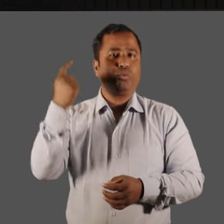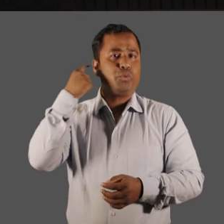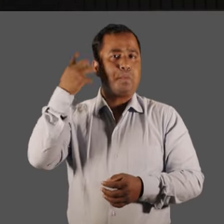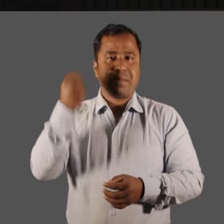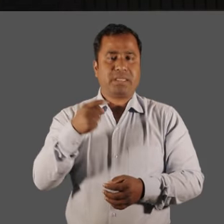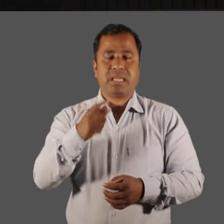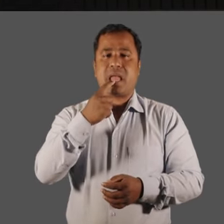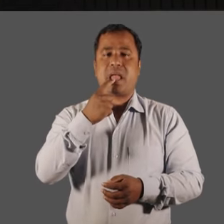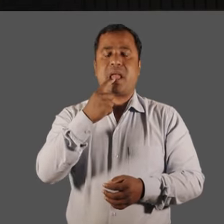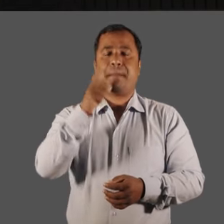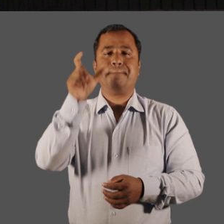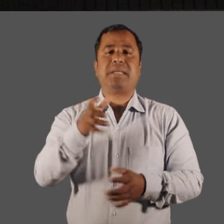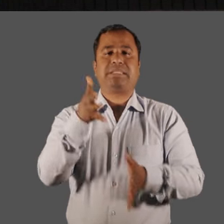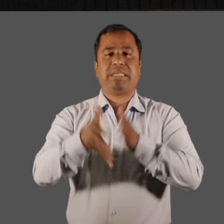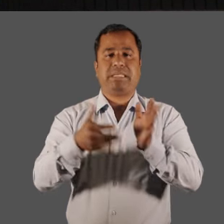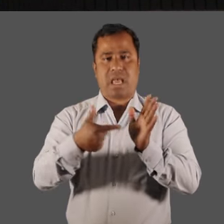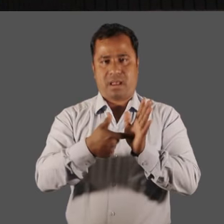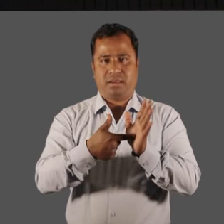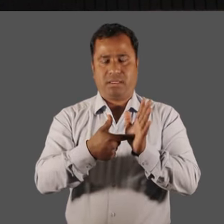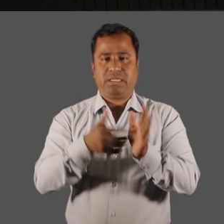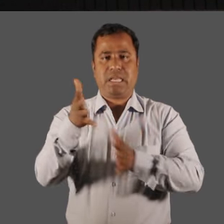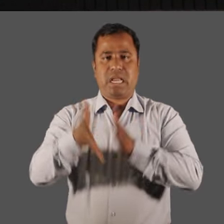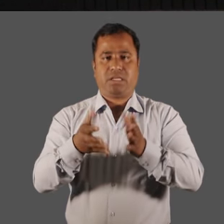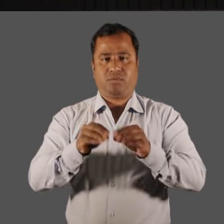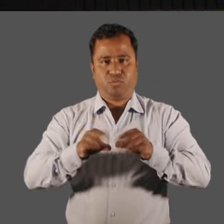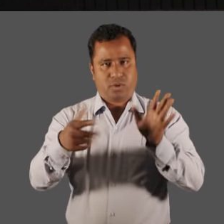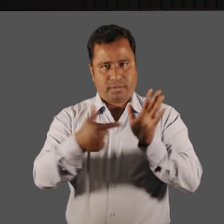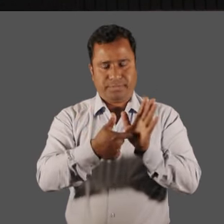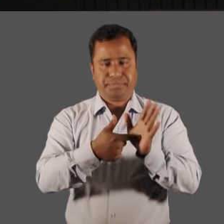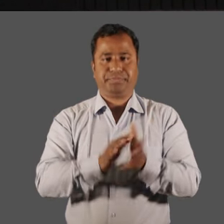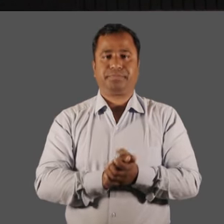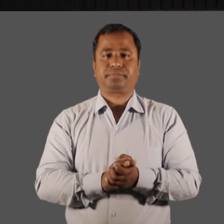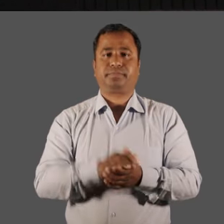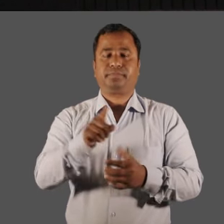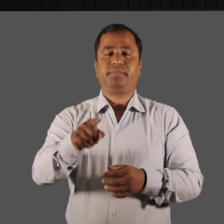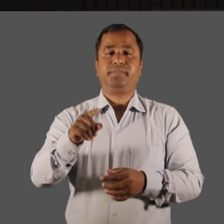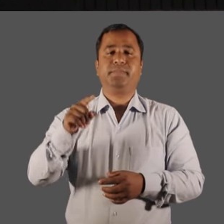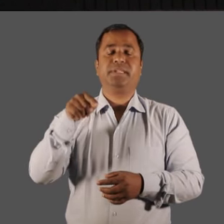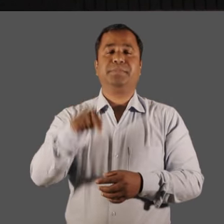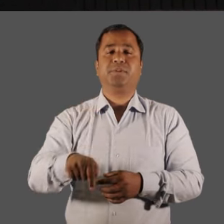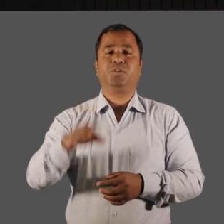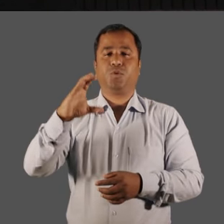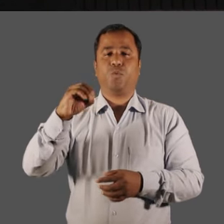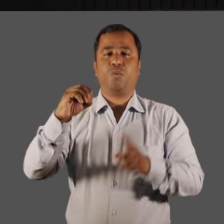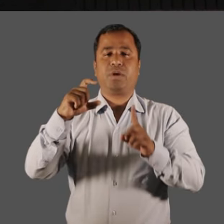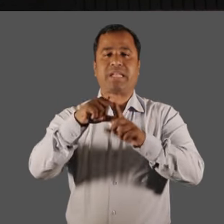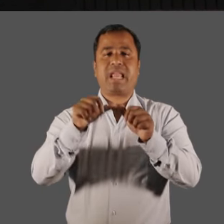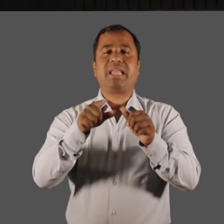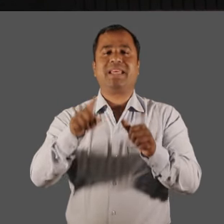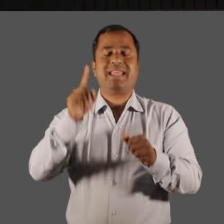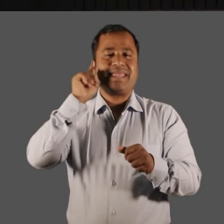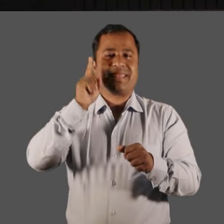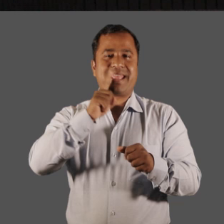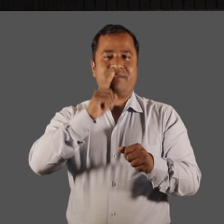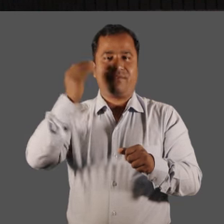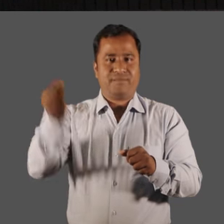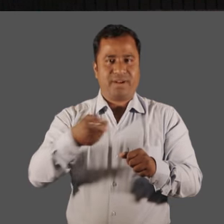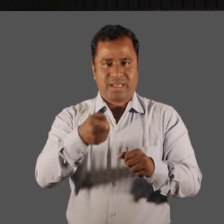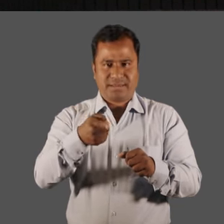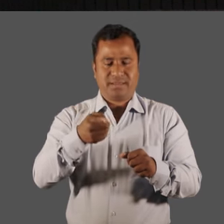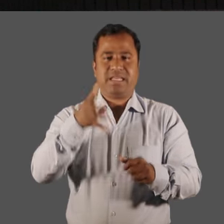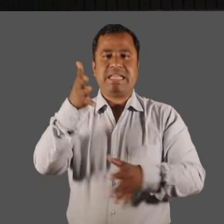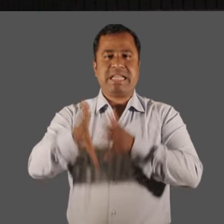না, তাদের ভাষা ইশারা ভাষা, এই কারণে তারা ইশারা ভাষা ব্যবহার করে। আপনারা যারা কোডা, আপনারা শ্রবণ প্রতিবন্ধী মানুষ না হয়েও আপনাদের একটা ভাষা